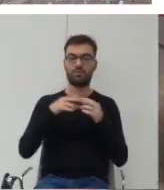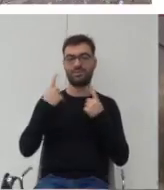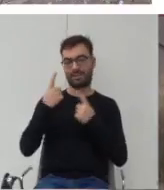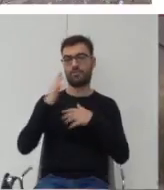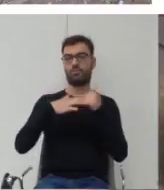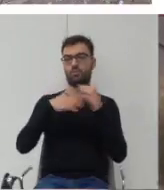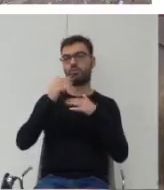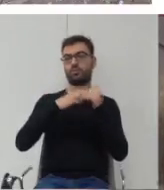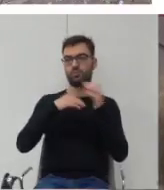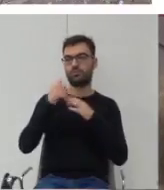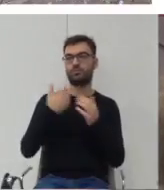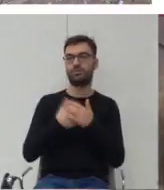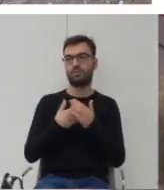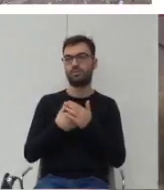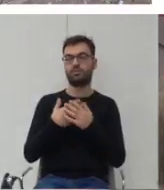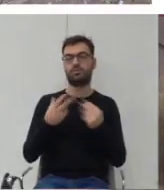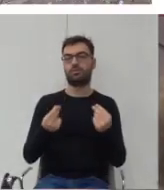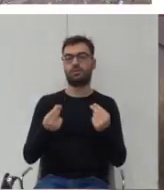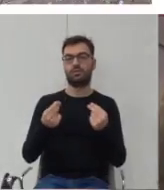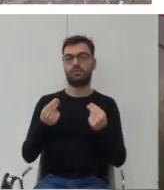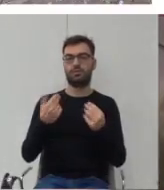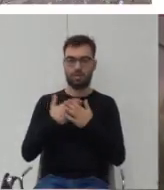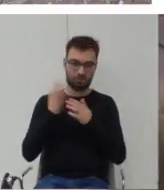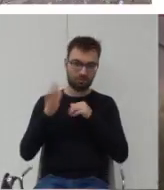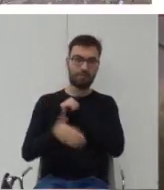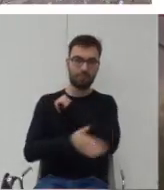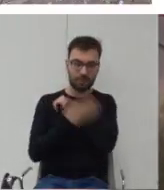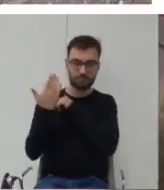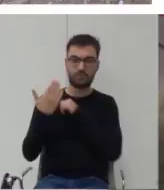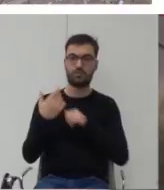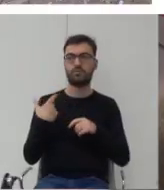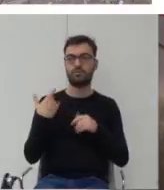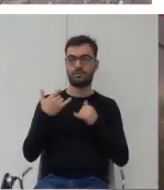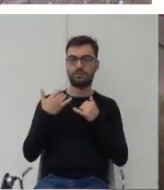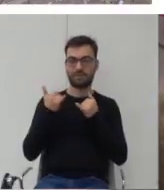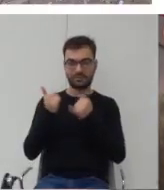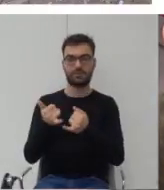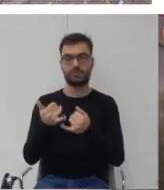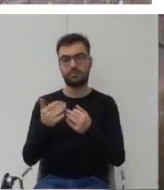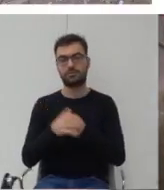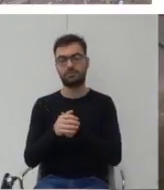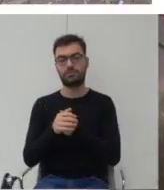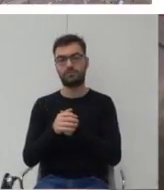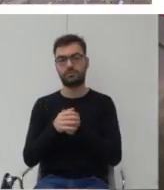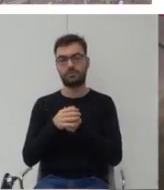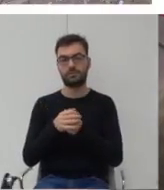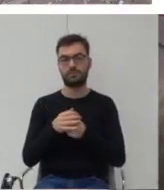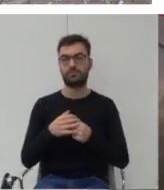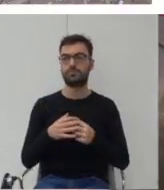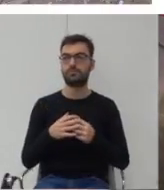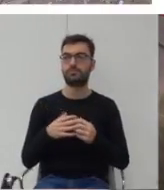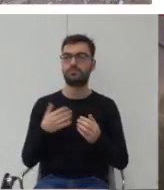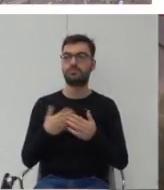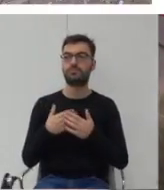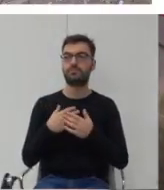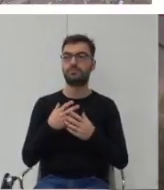sobie sami budują, więc dlaczego nie wesprzeć ich w tych działaniach i dlaczego nie uczynić